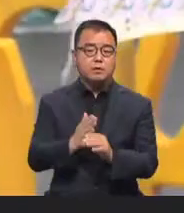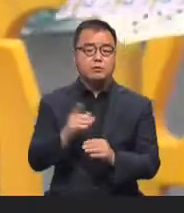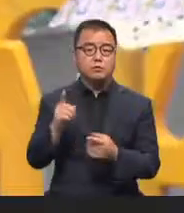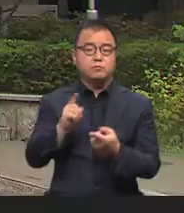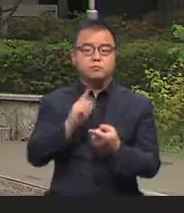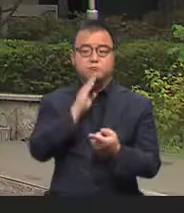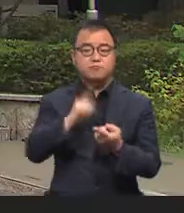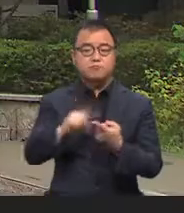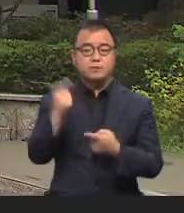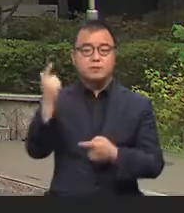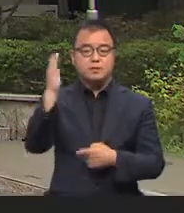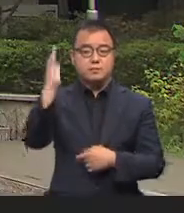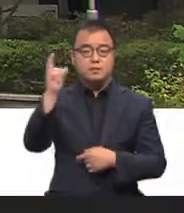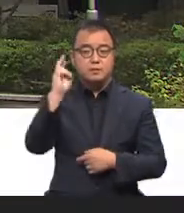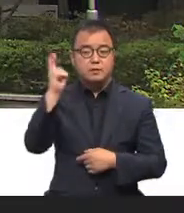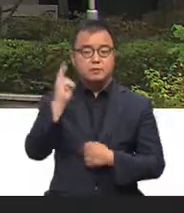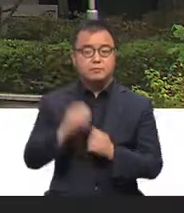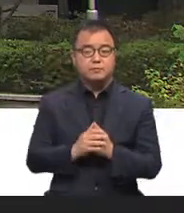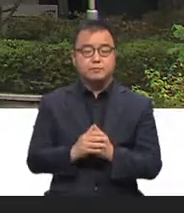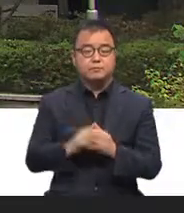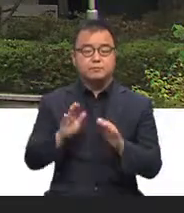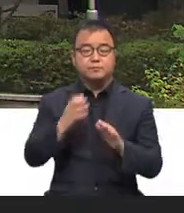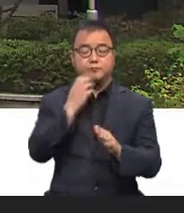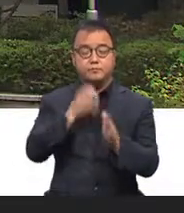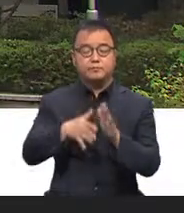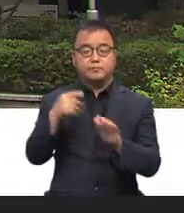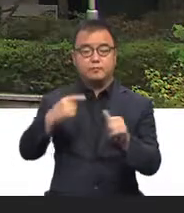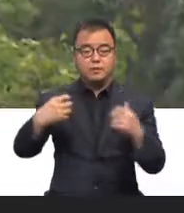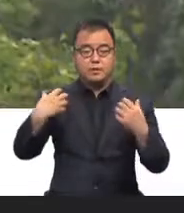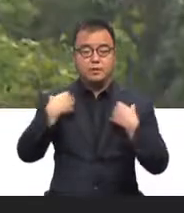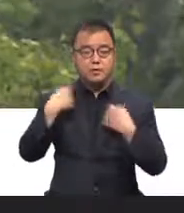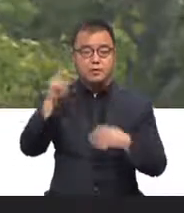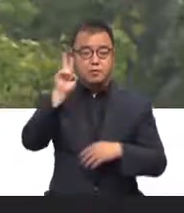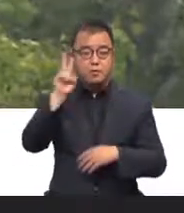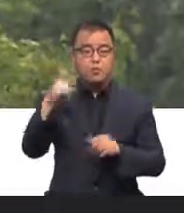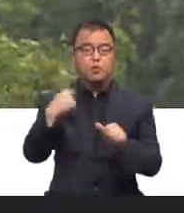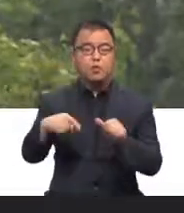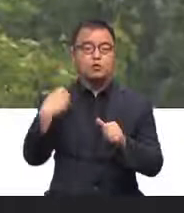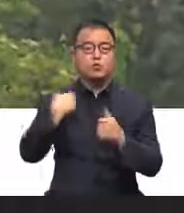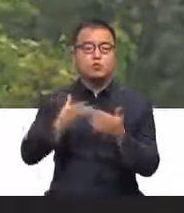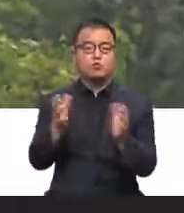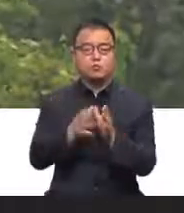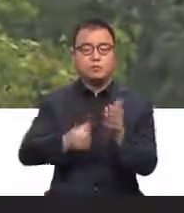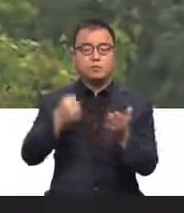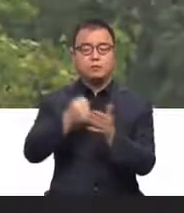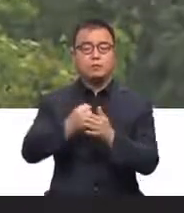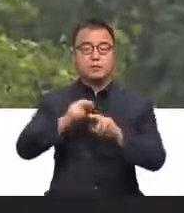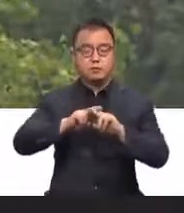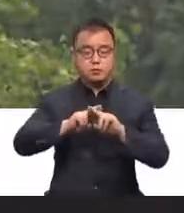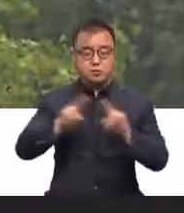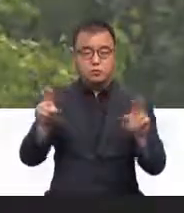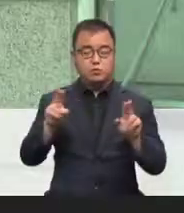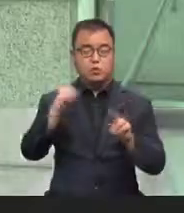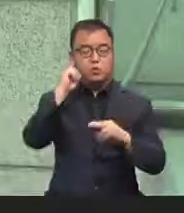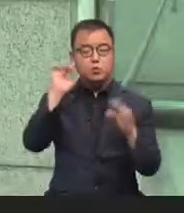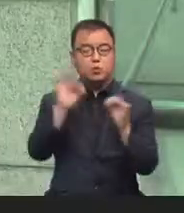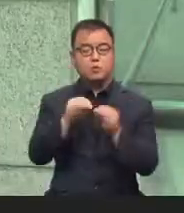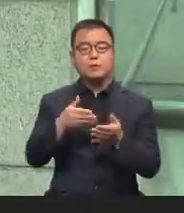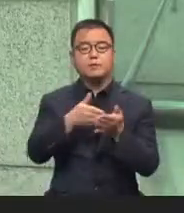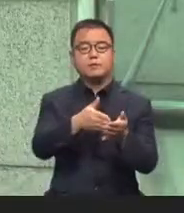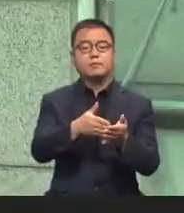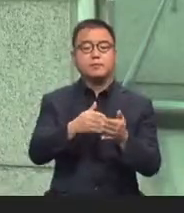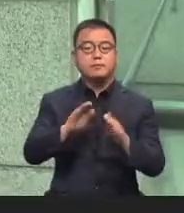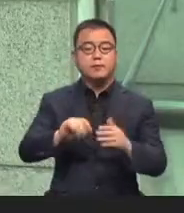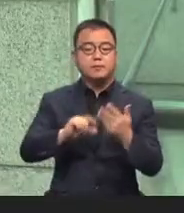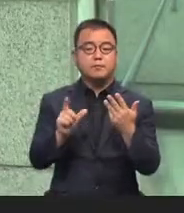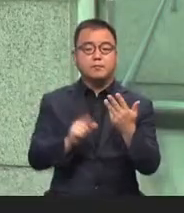보입니다. 서울시 교육청은 청문 결과를 바탕으로 모레 교육부에 지정 취소 동의 요청을 할 예정입니다. 다음 달 중순부터